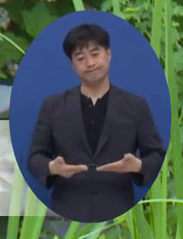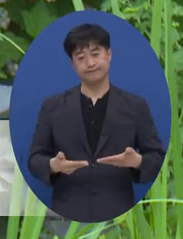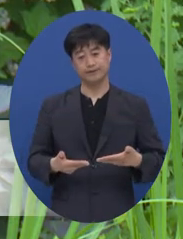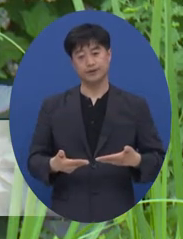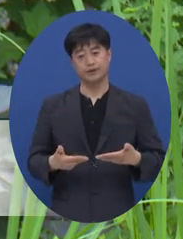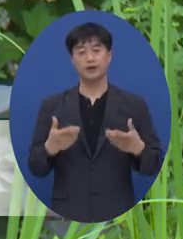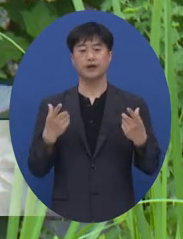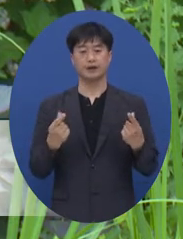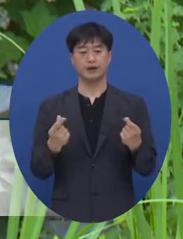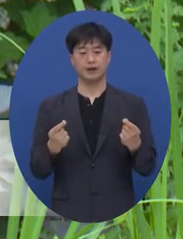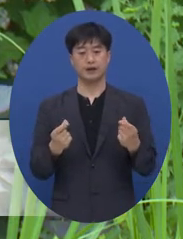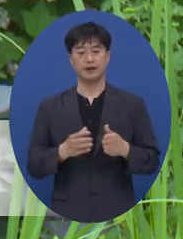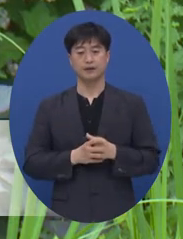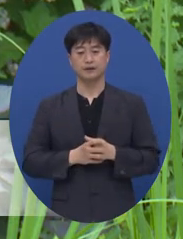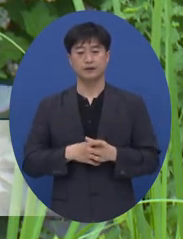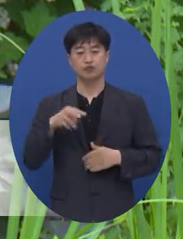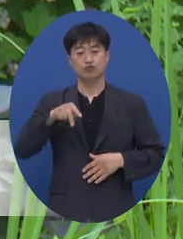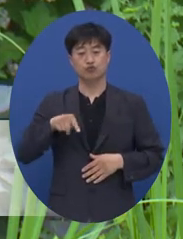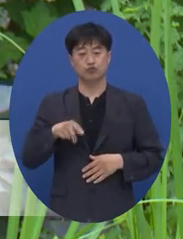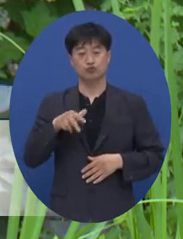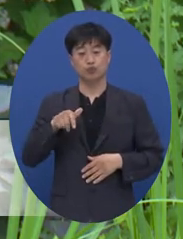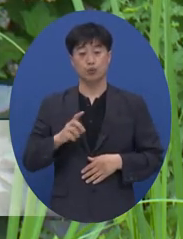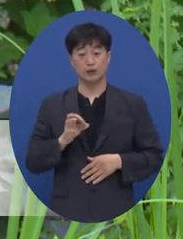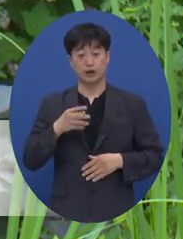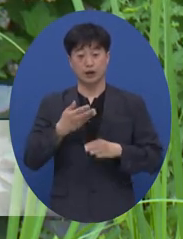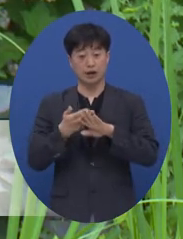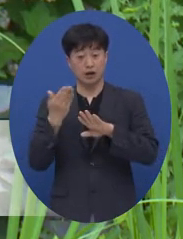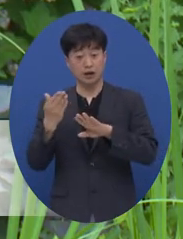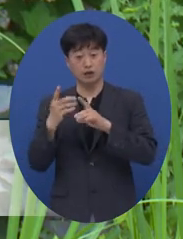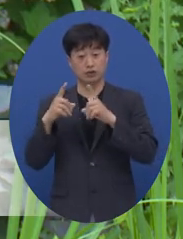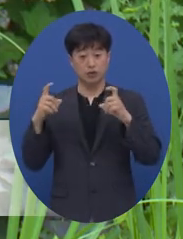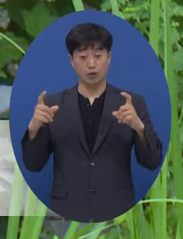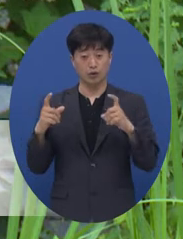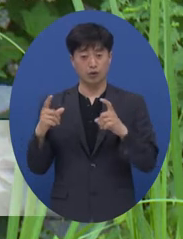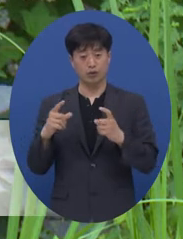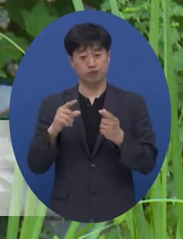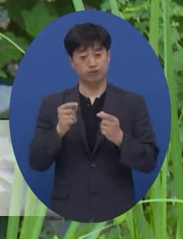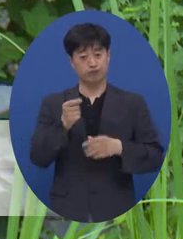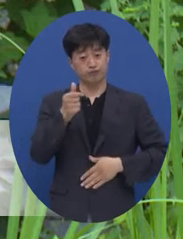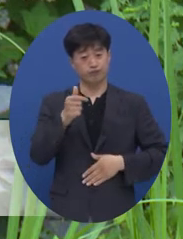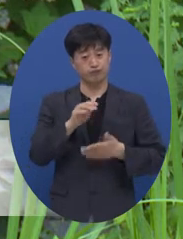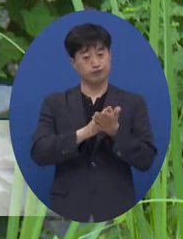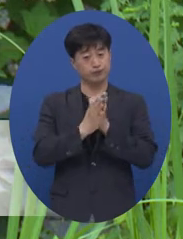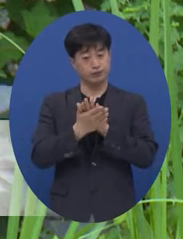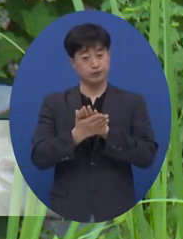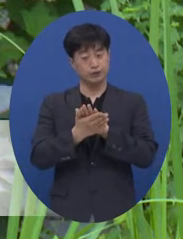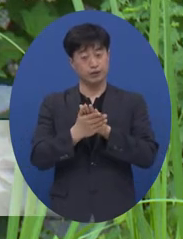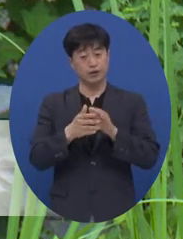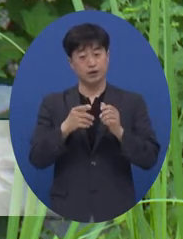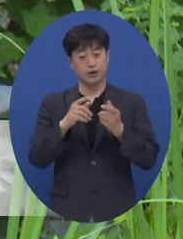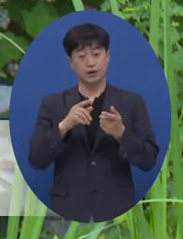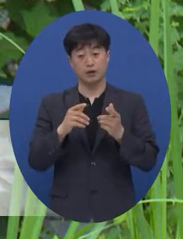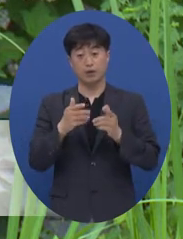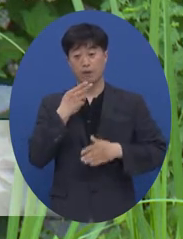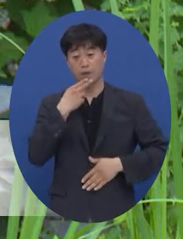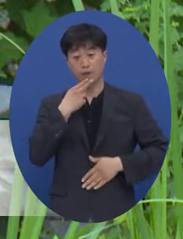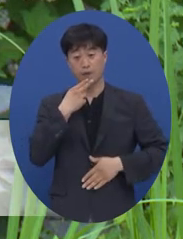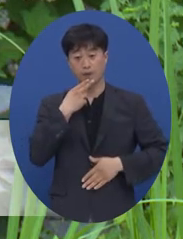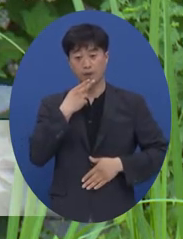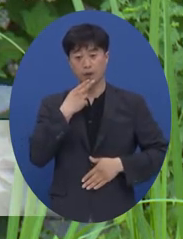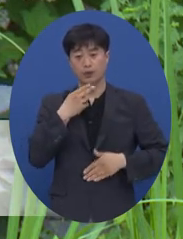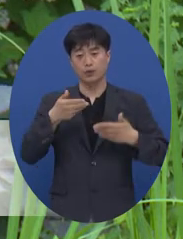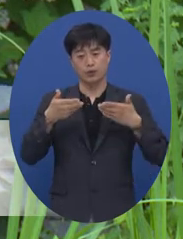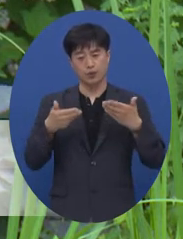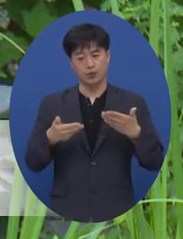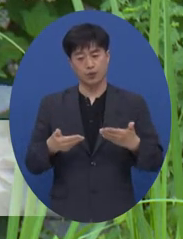가라앉는 마음 이라고 할까 수정 사는 그래도 다른 사설 하고 조금 틀리는 게 번화 하지를